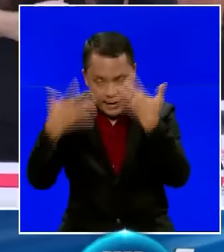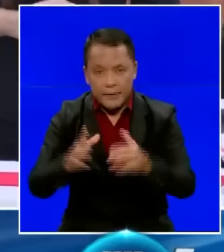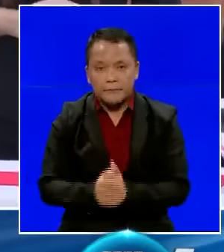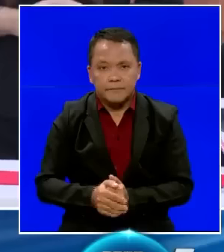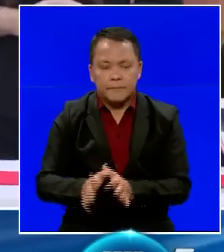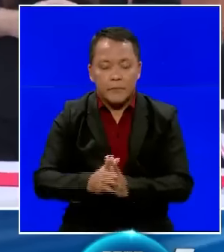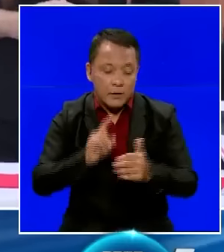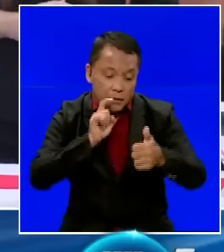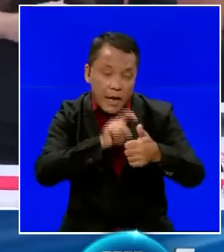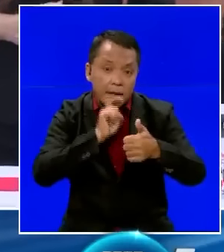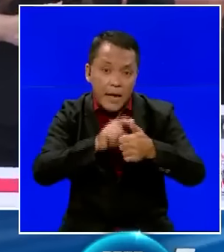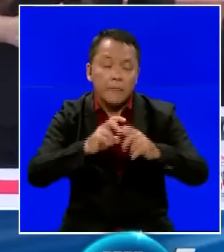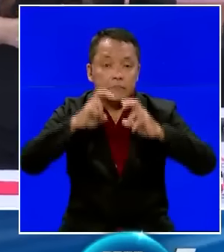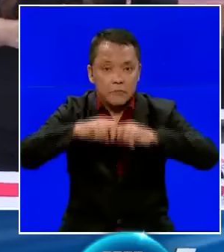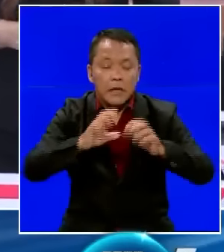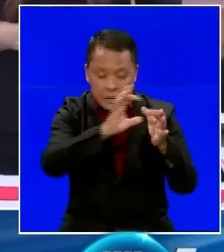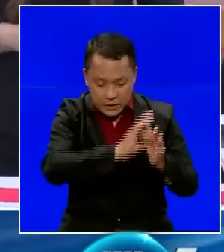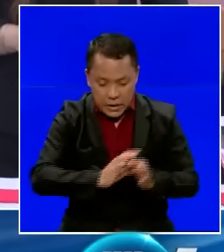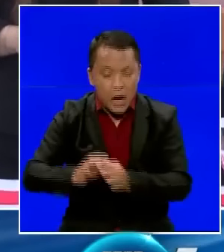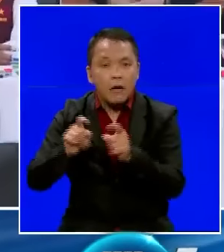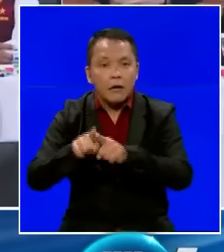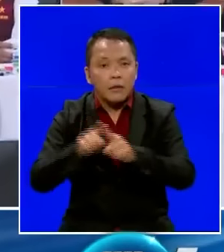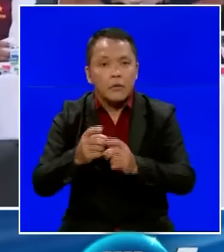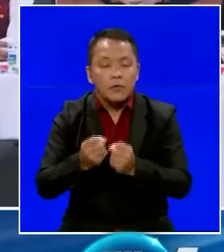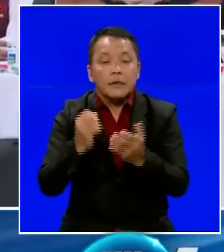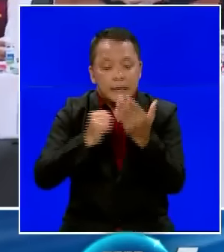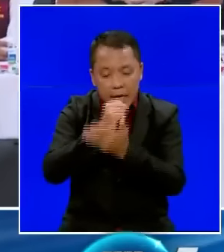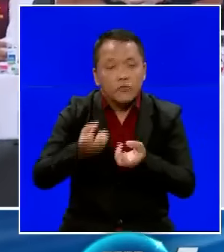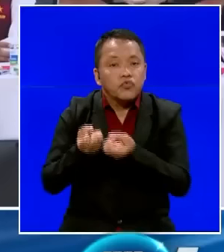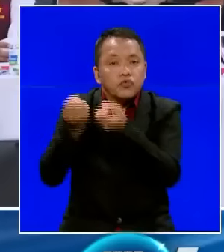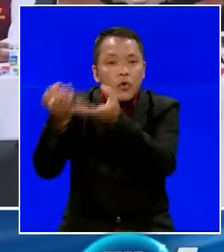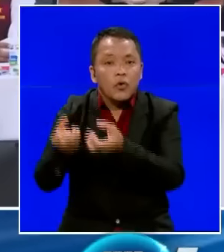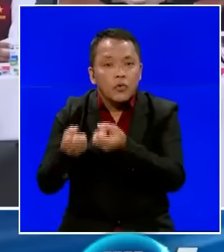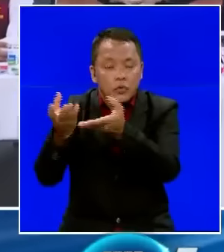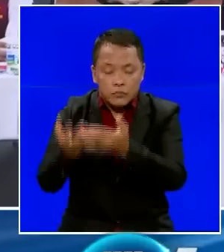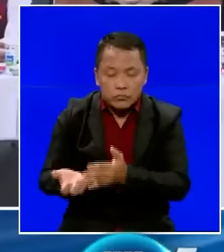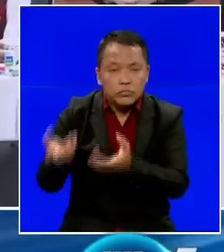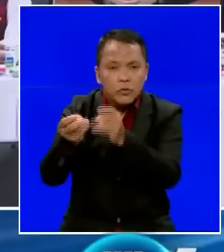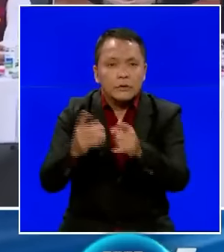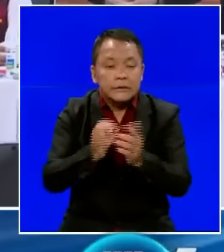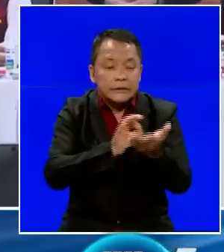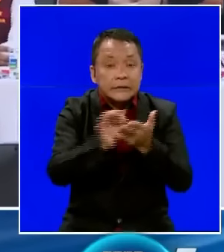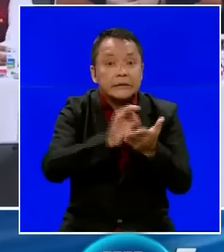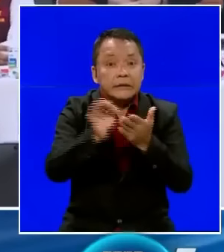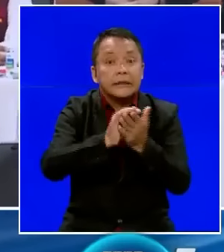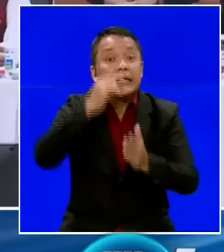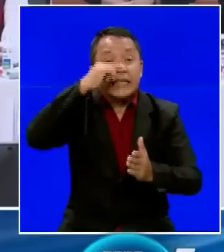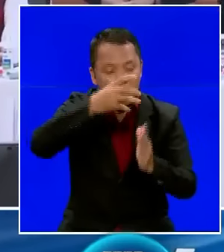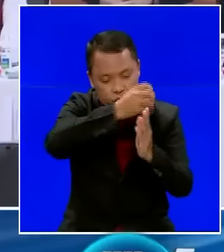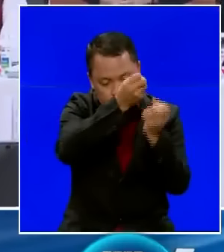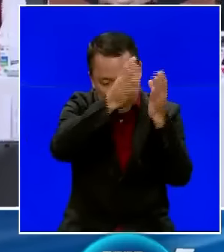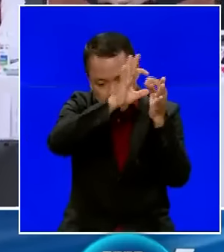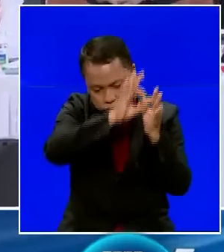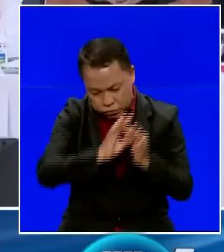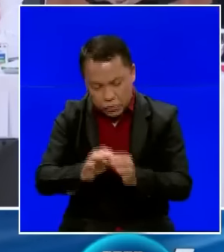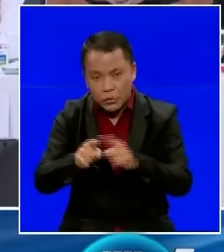ทั้งที่จากการสืบสวนผู้ต้องหารายนี้เกี่ยวข้องกับการส่งยาเสพติดลำเลียงยาเสพติดซื้อมาจากชายแดนของไทยแล้วเชื่อว่า